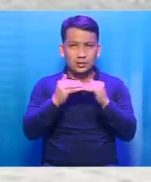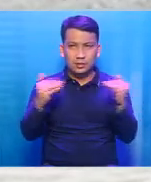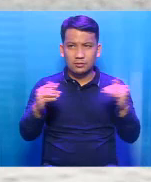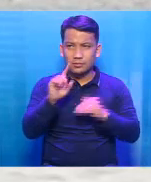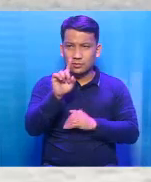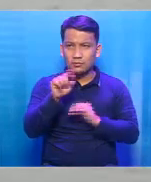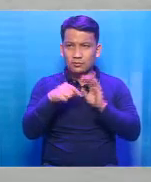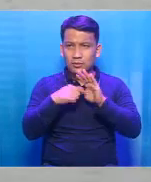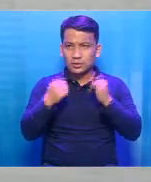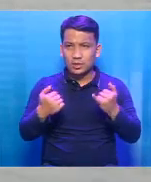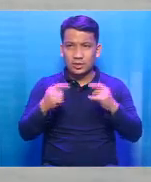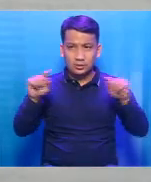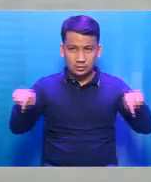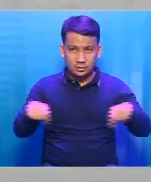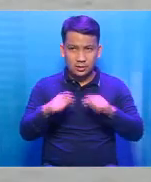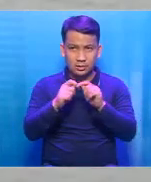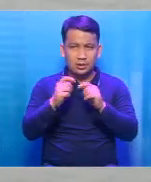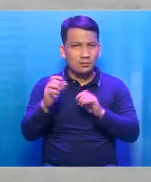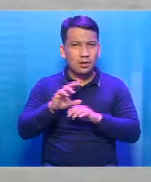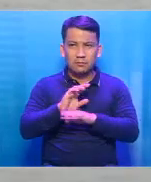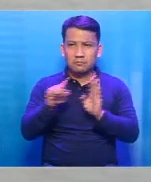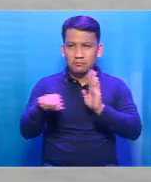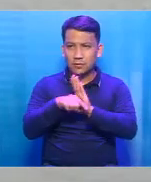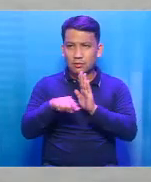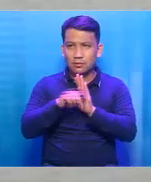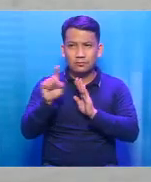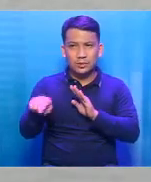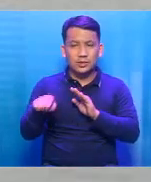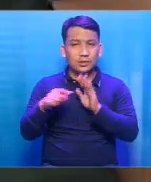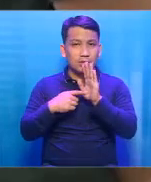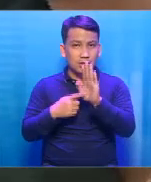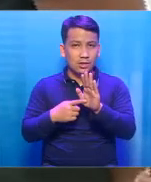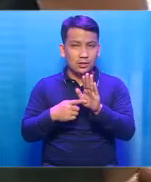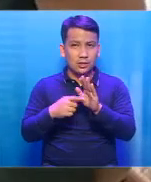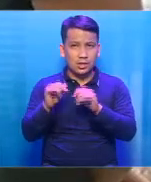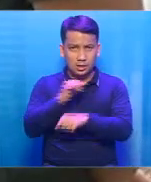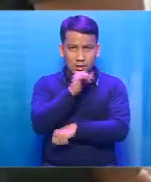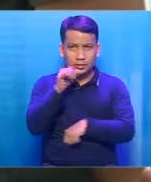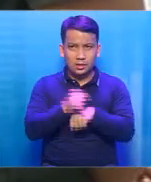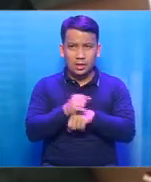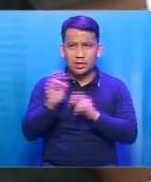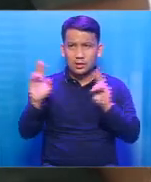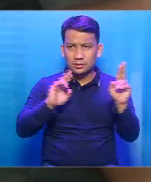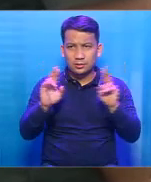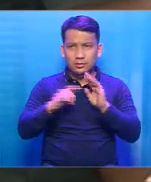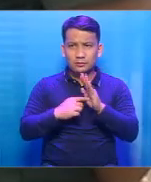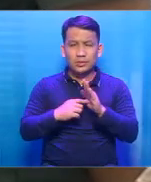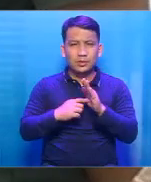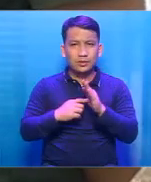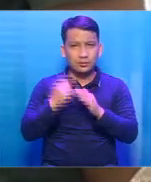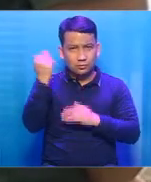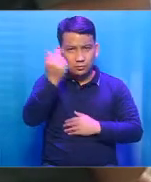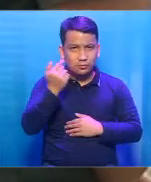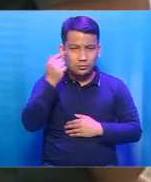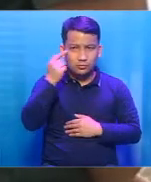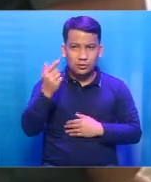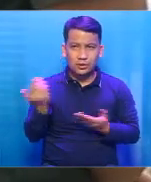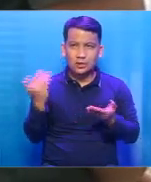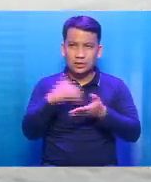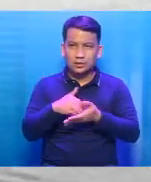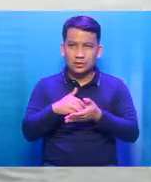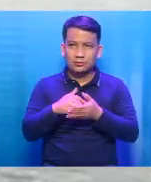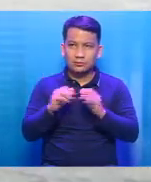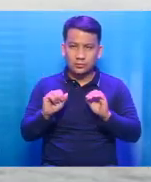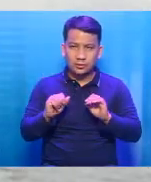ang Taal Volcano at No Man's Island pa rin ang mismong Volcano Island. Nakahanda naman ang provincial government sakaling muli itong